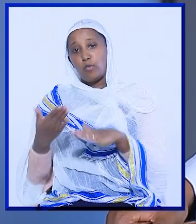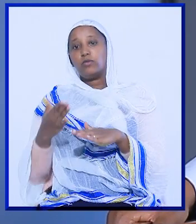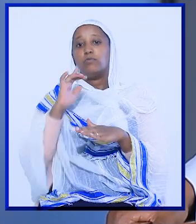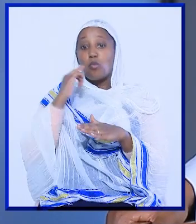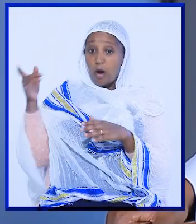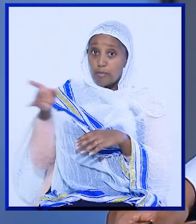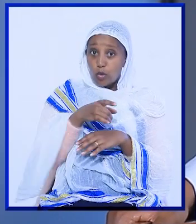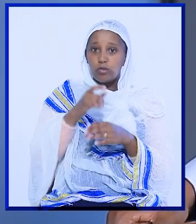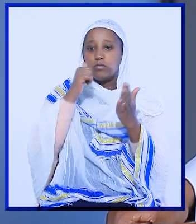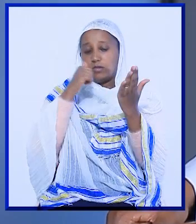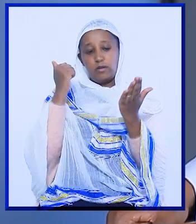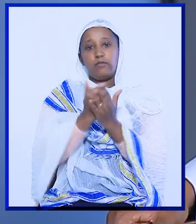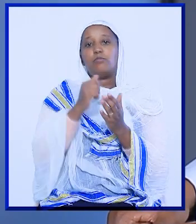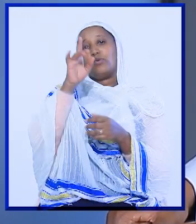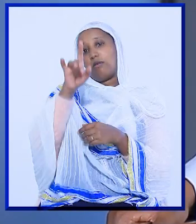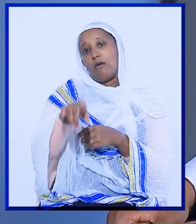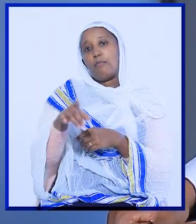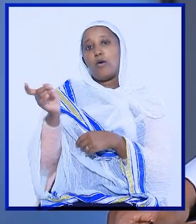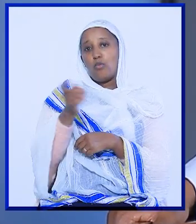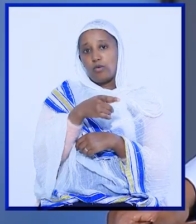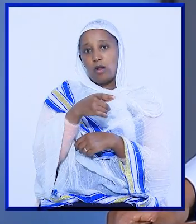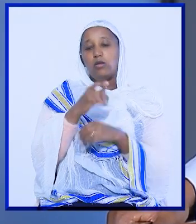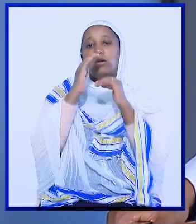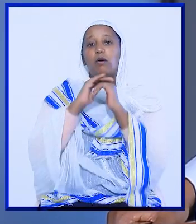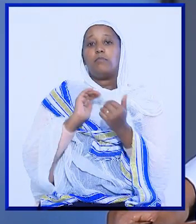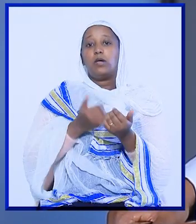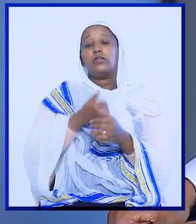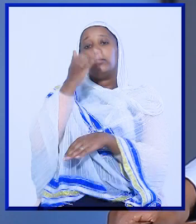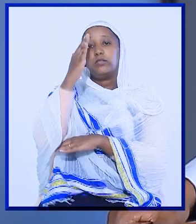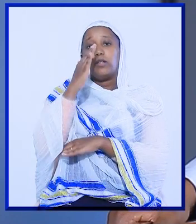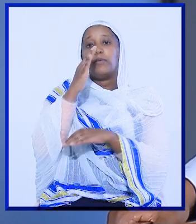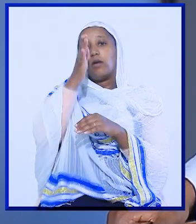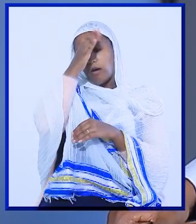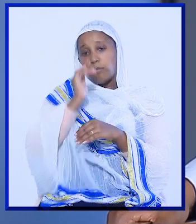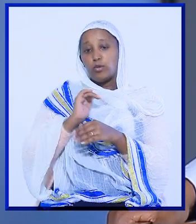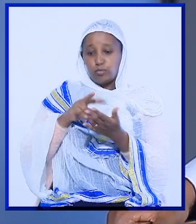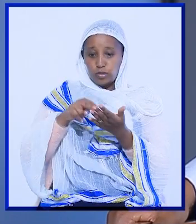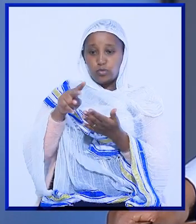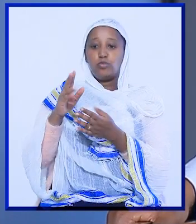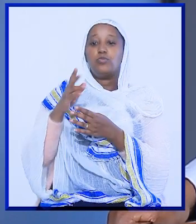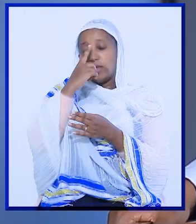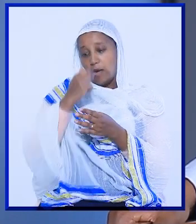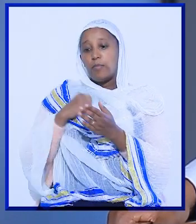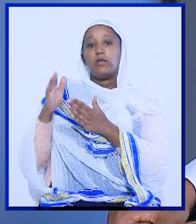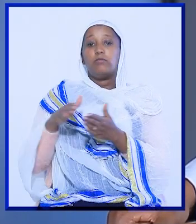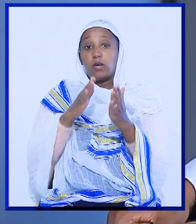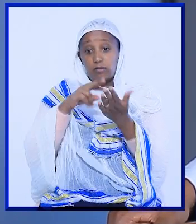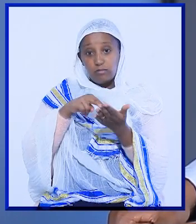የመሰከርንለትን ክርስትና በሞትም እንኳ ቢሆን ልናትመው የተገባ ይሆናል። አምላካችን